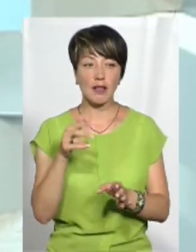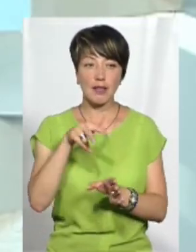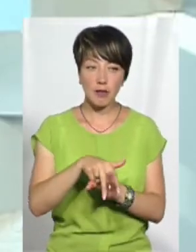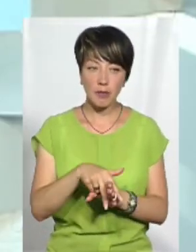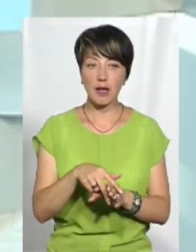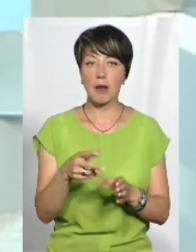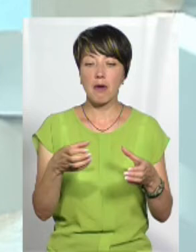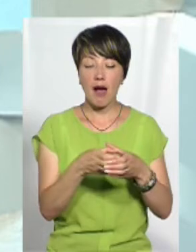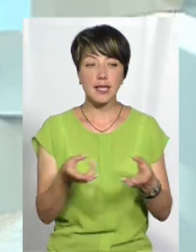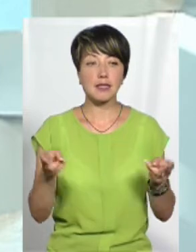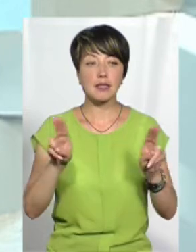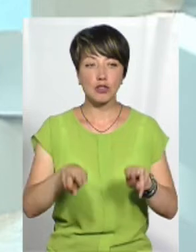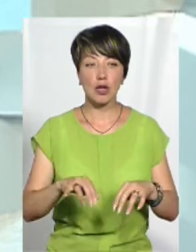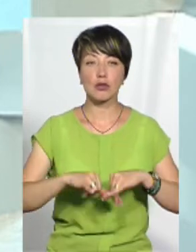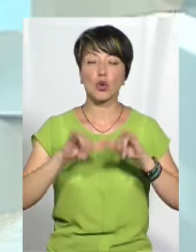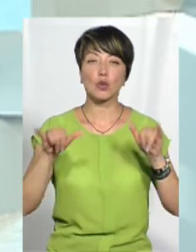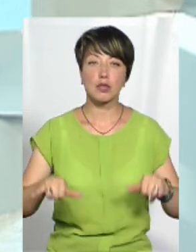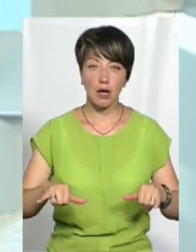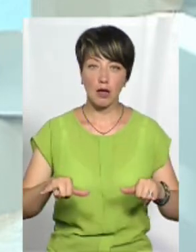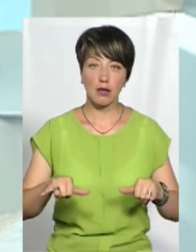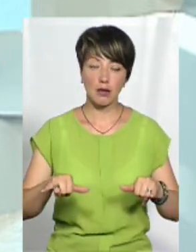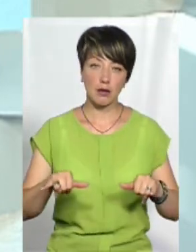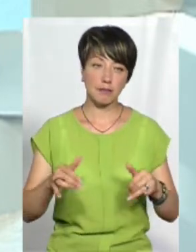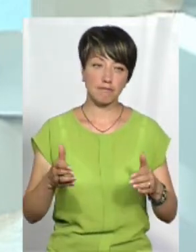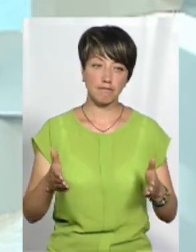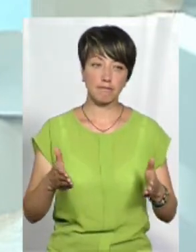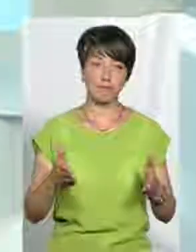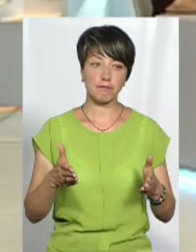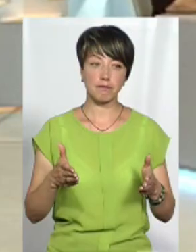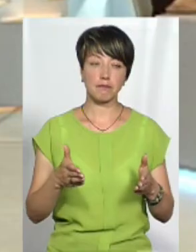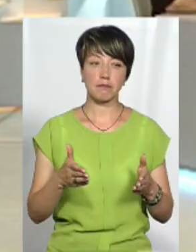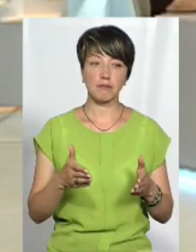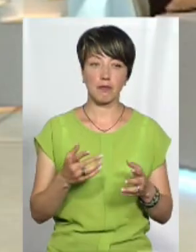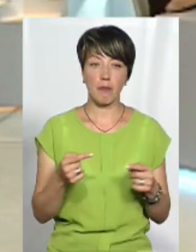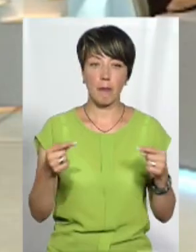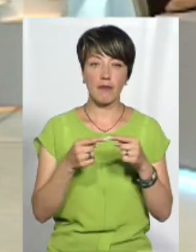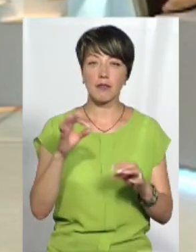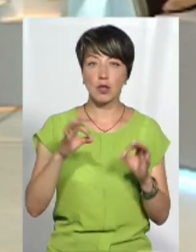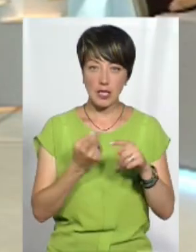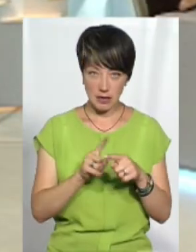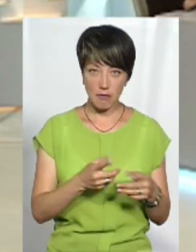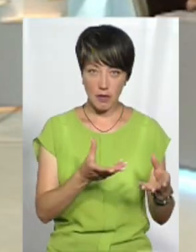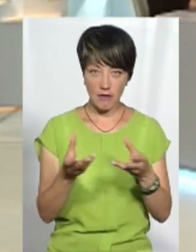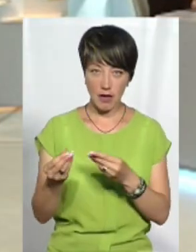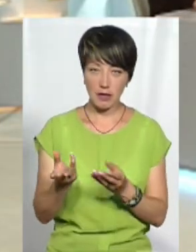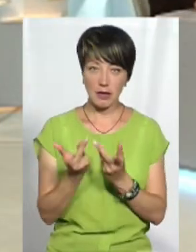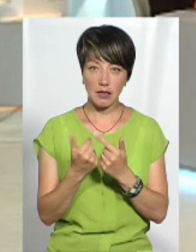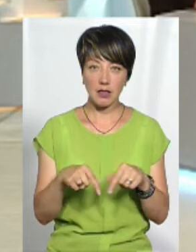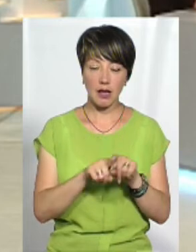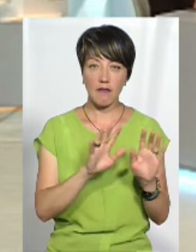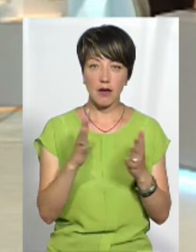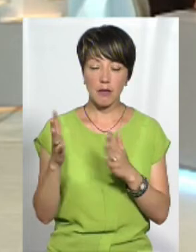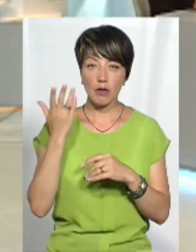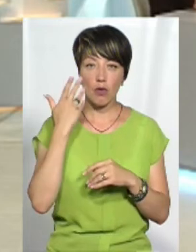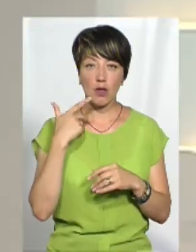нагрузка на ті бригади, які залишились, зростає в відповідний відсоток. А це якось впливає на кількість таких